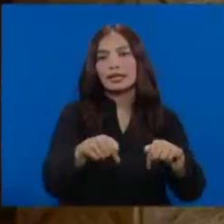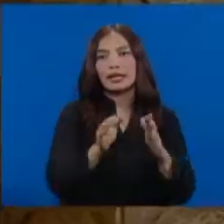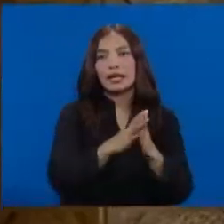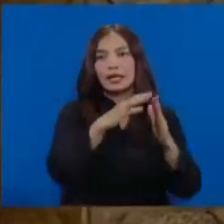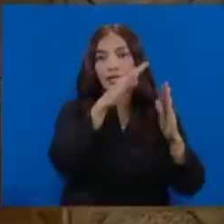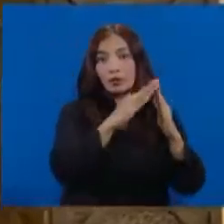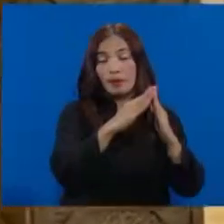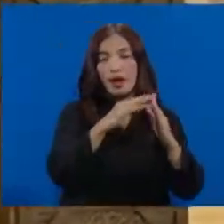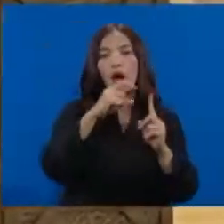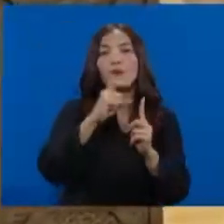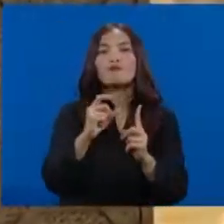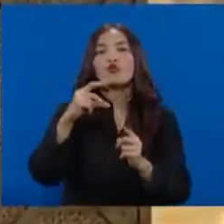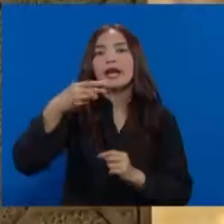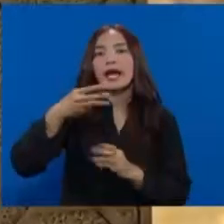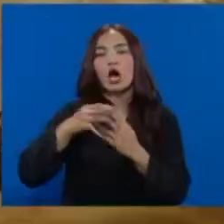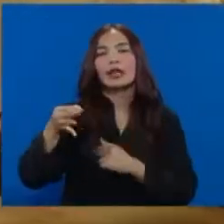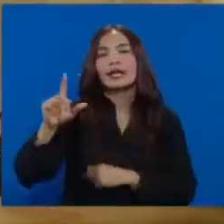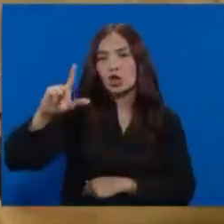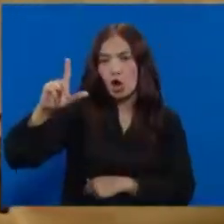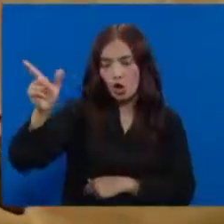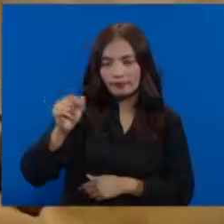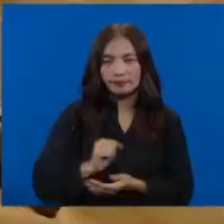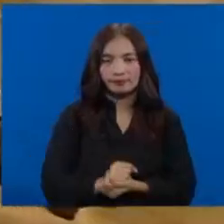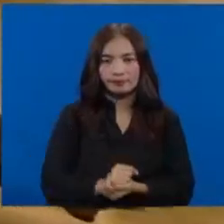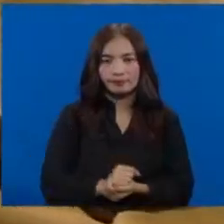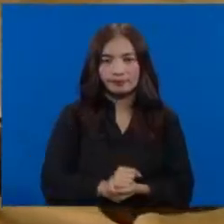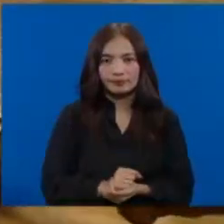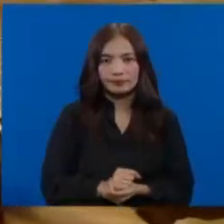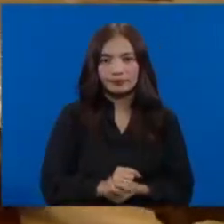Mangkunegaraan Kota Solo. Tim Liputan, CNN Indonesia.